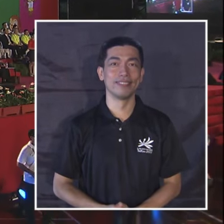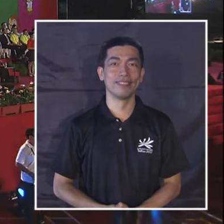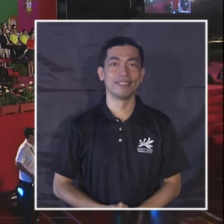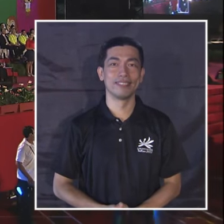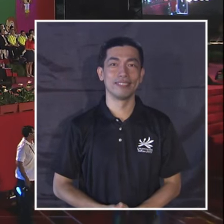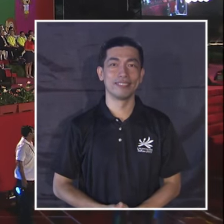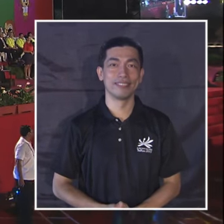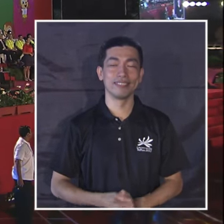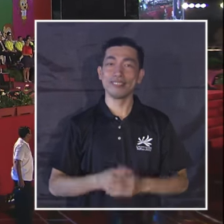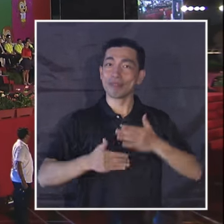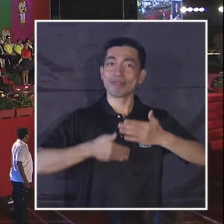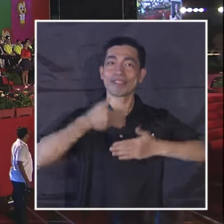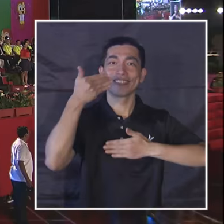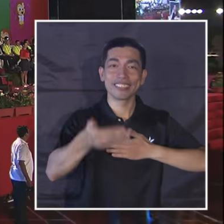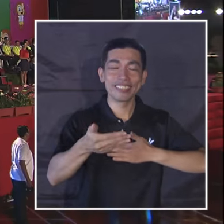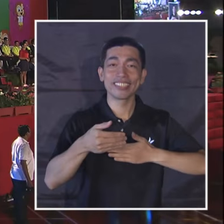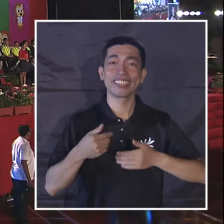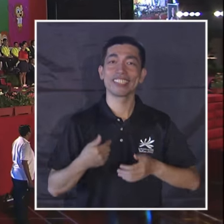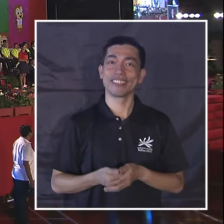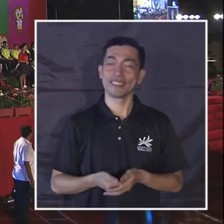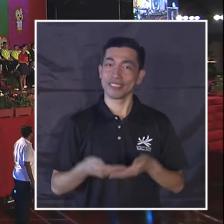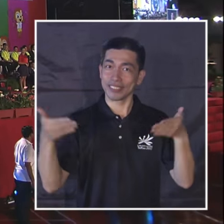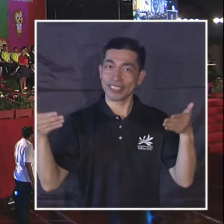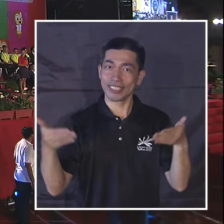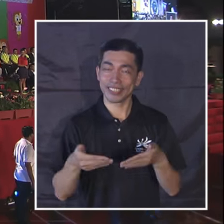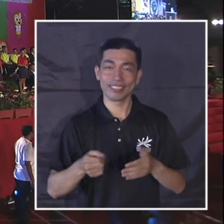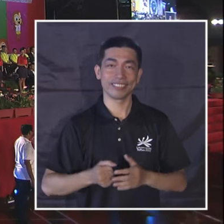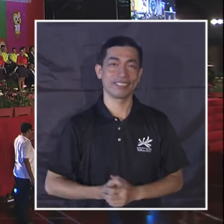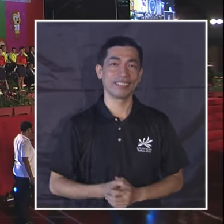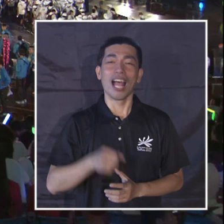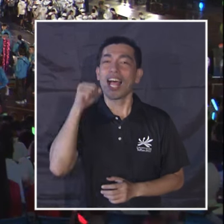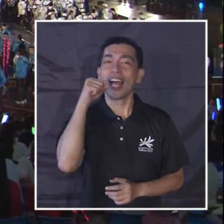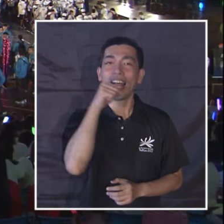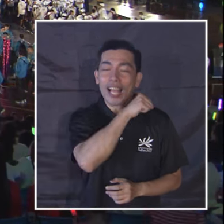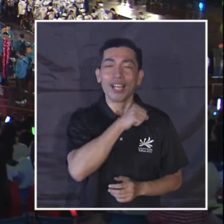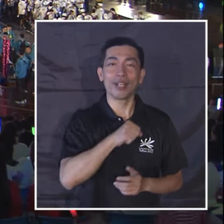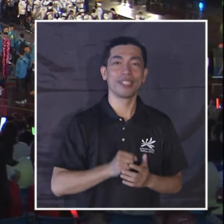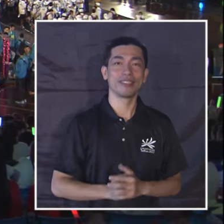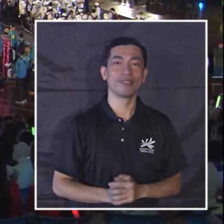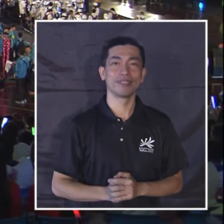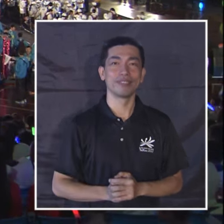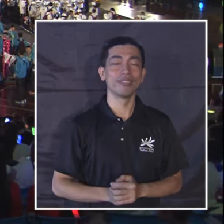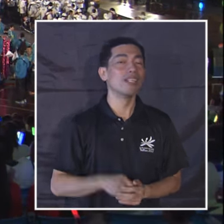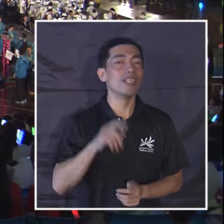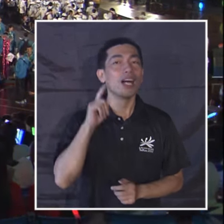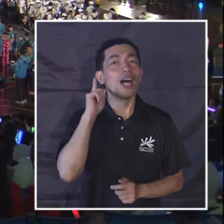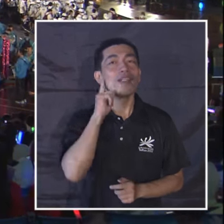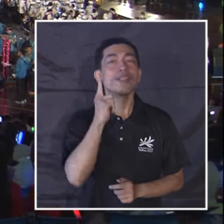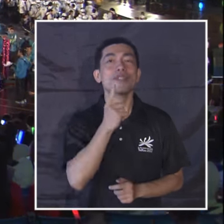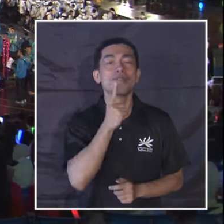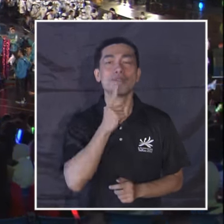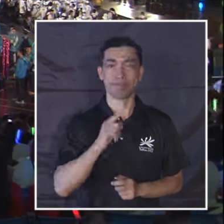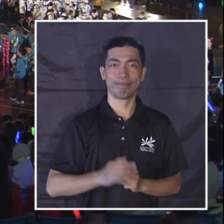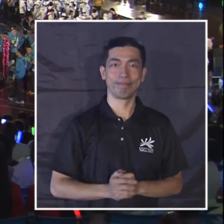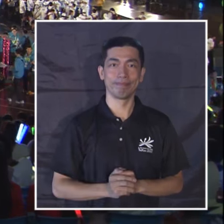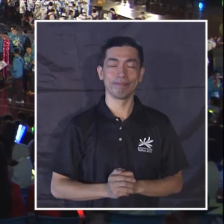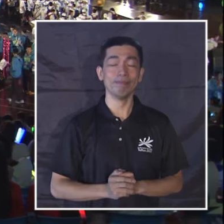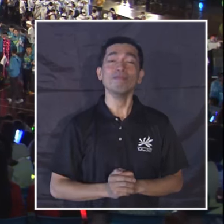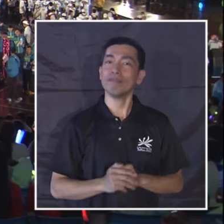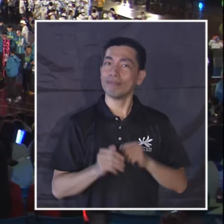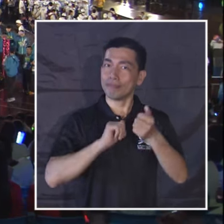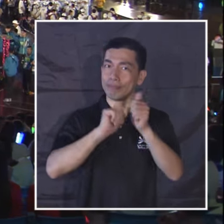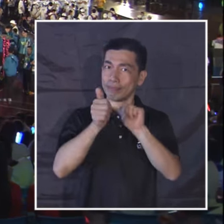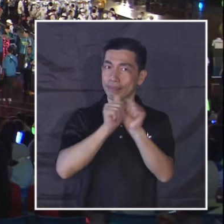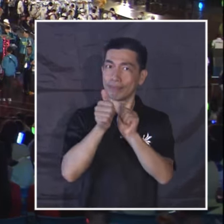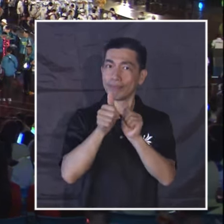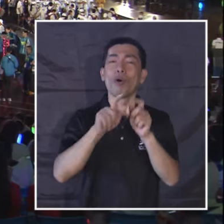接着有请中华民国听障者体育运动协会理事长李兴达理事长